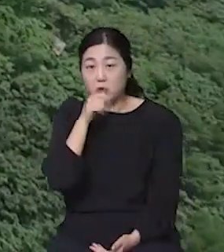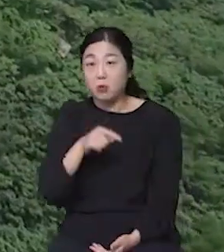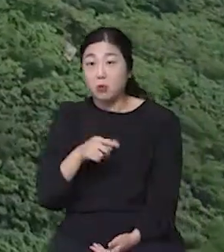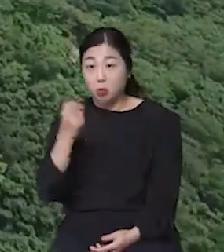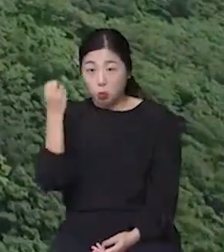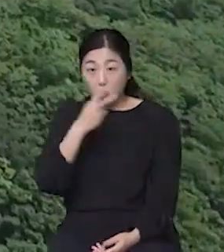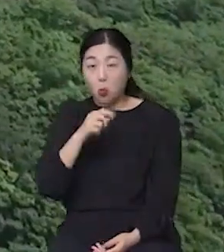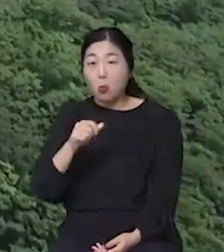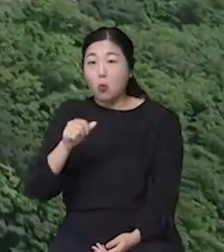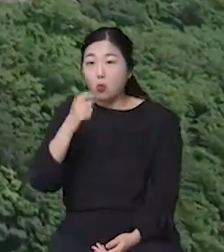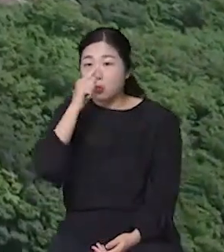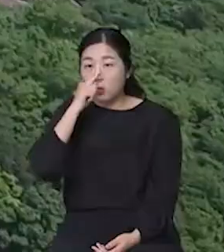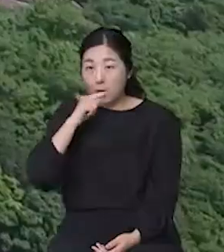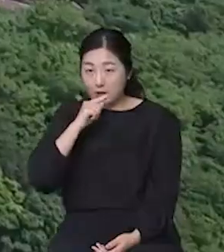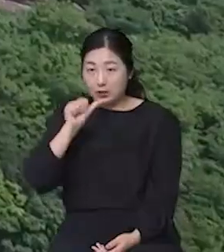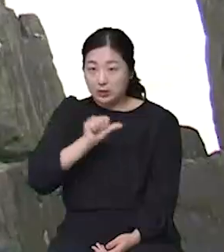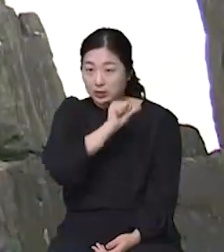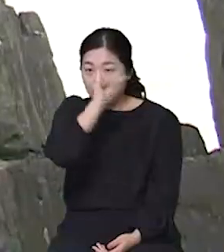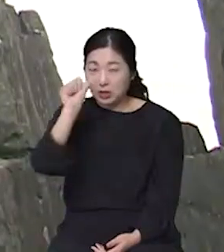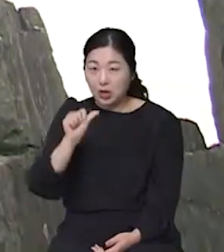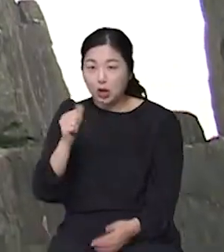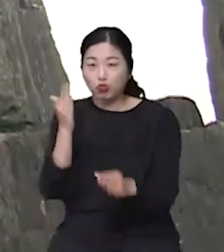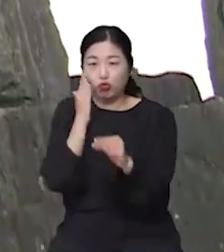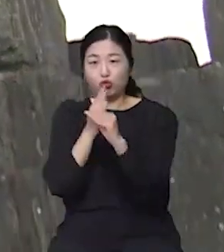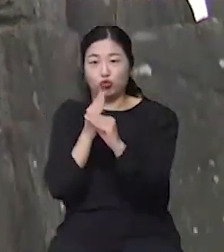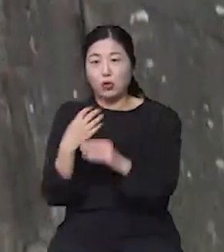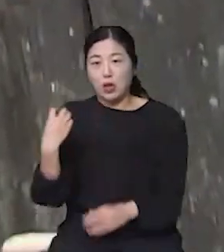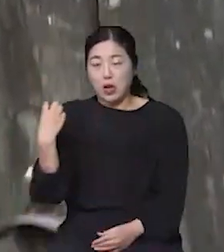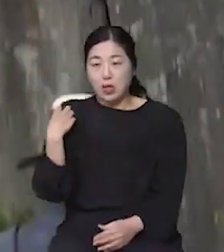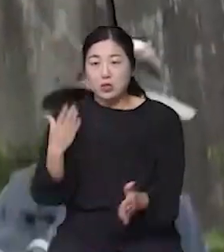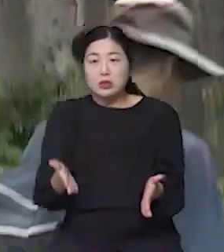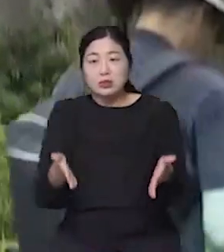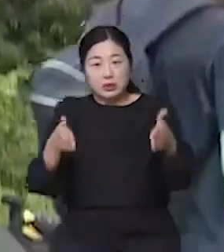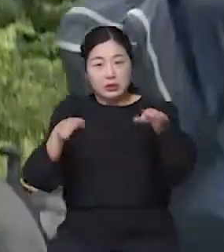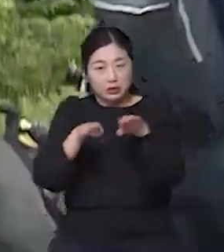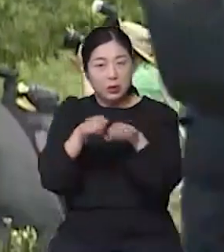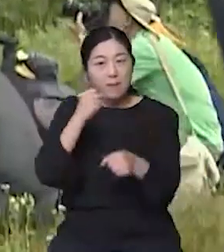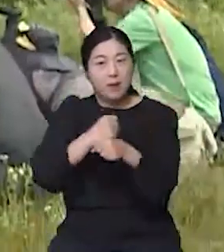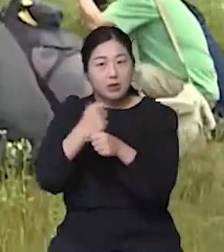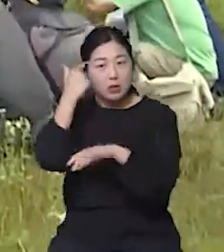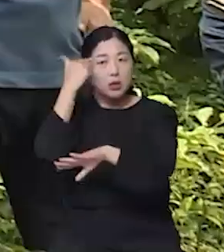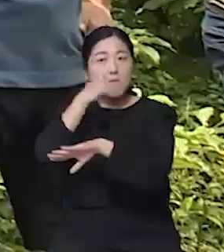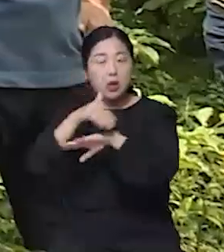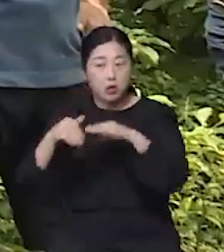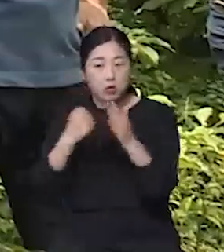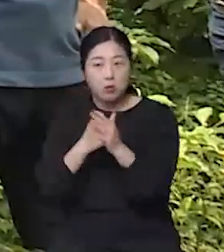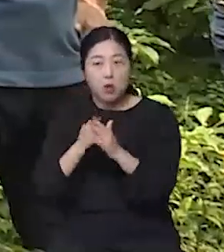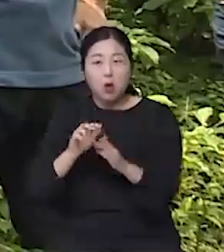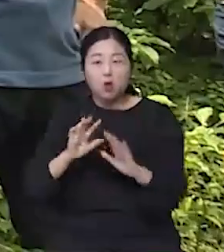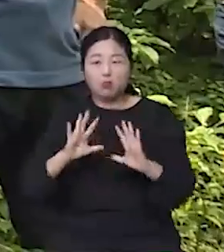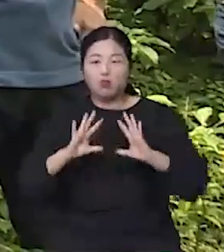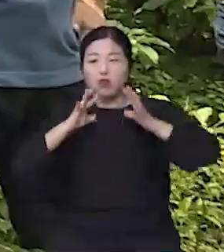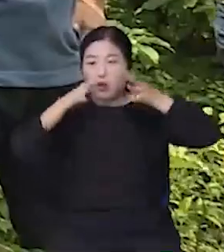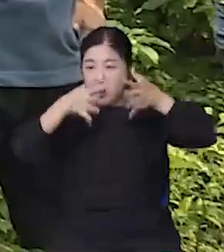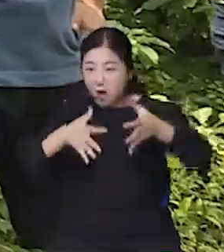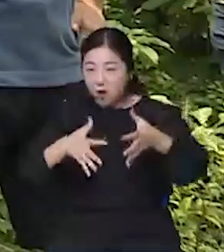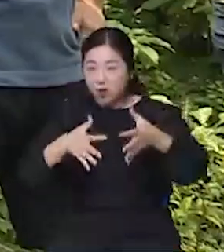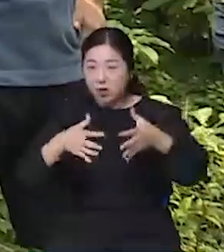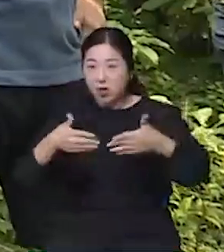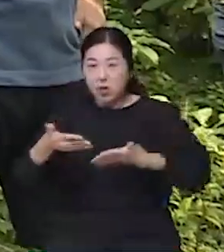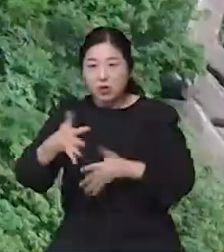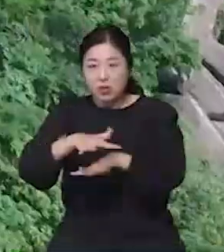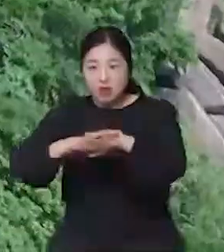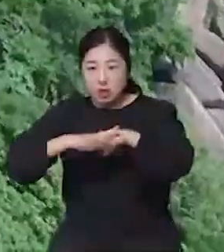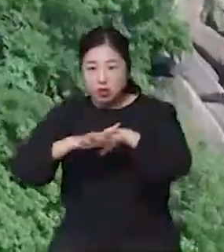여기에 동아시아 세계 지질공원의 거점 역할을 할 플랫폼 건설도 예정돼 있어 국제 네트워크 강화에 이점을 가지고